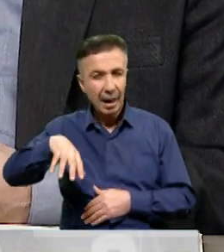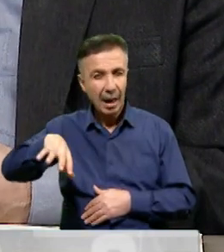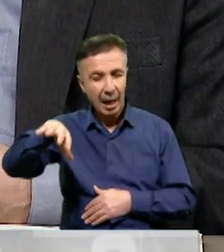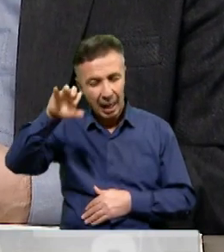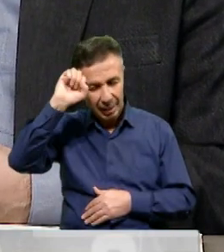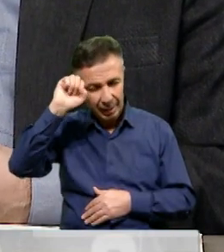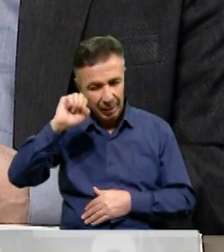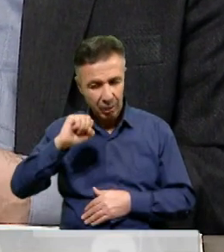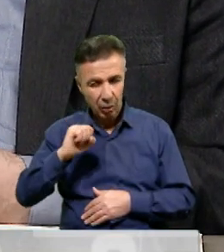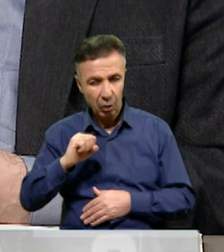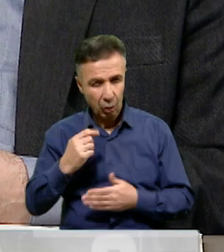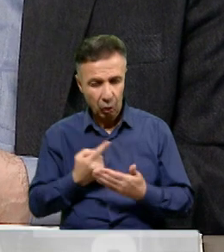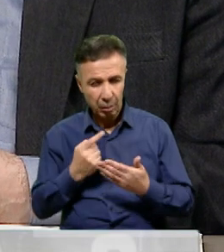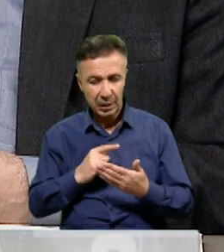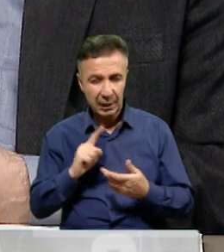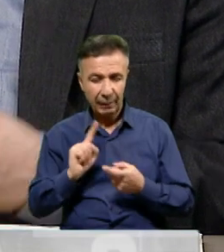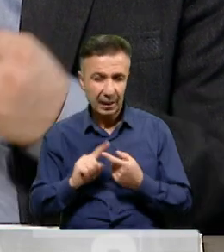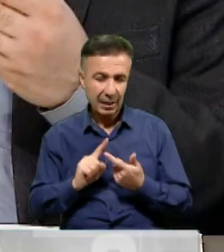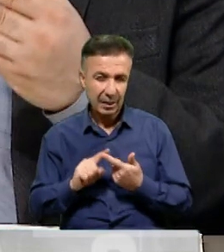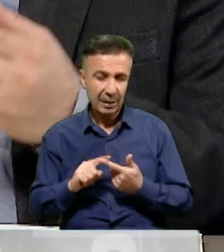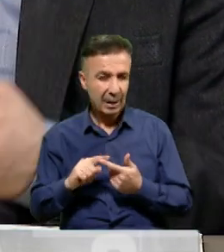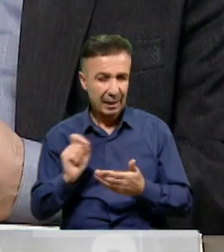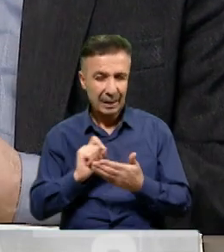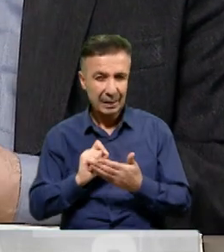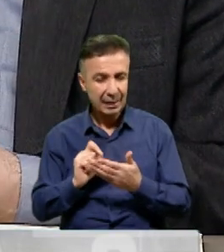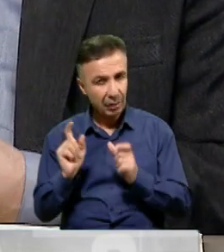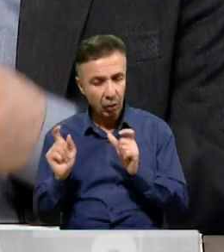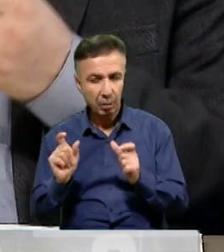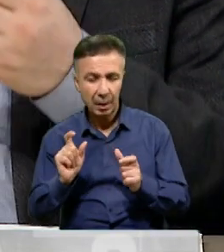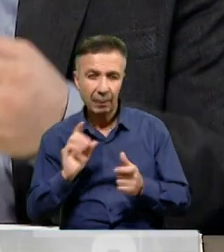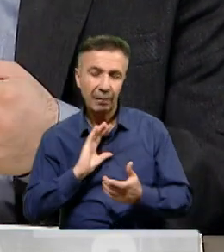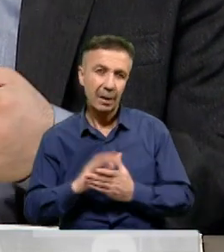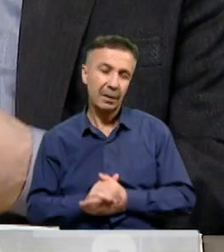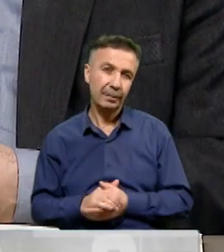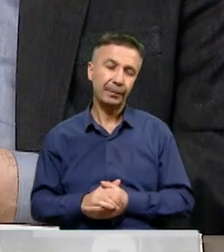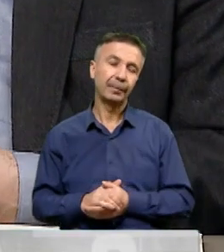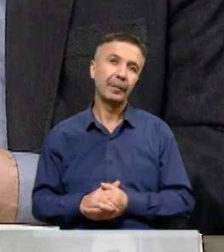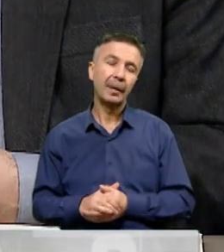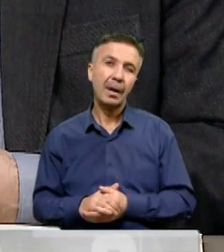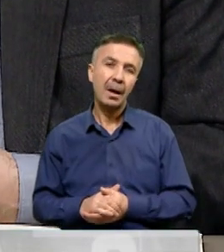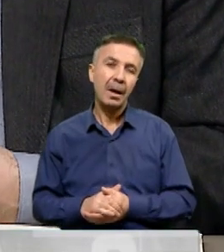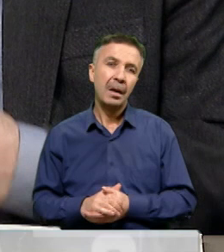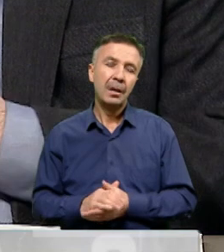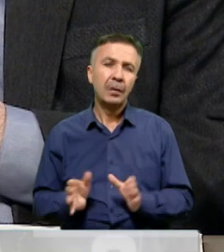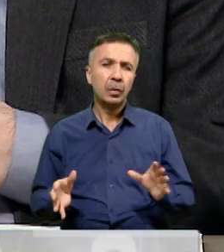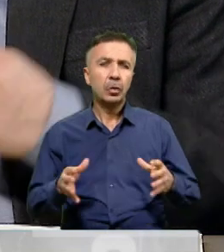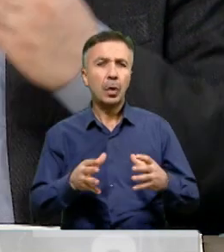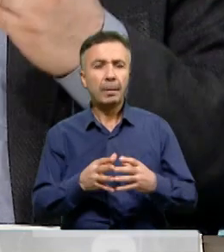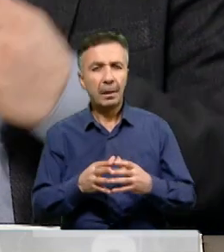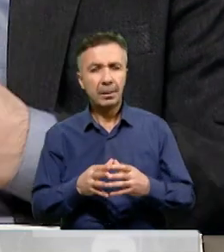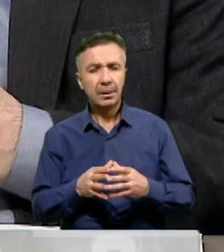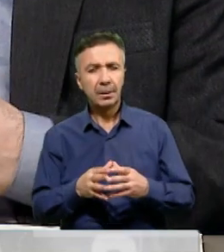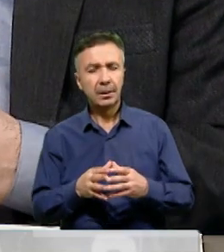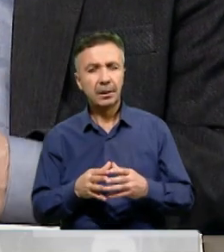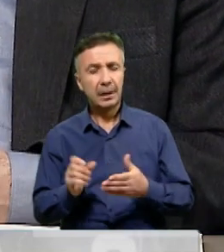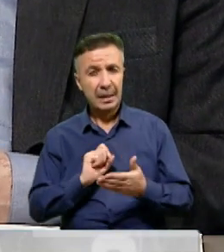ise yazılı korunması vardır. Benim biraz önce anlatmaya çalıştığım yazılı imlasıdır, cem'idir, istinsahıdır,